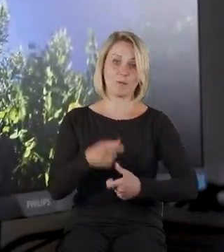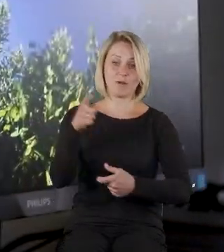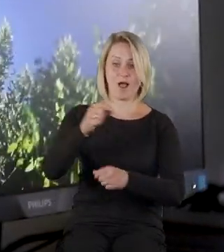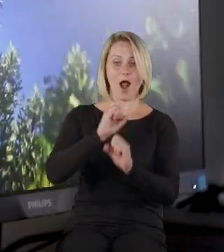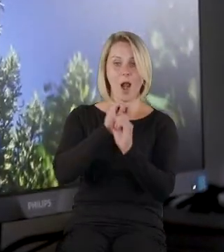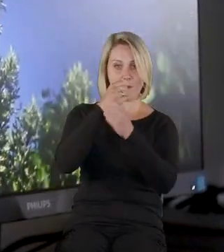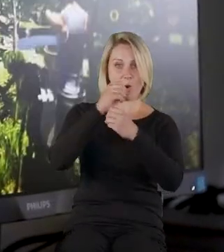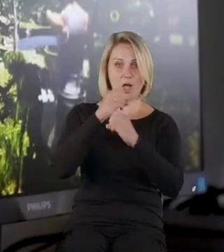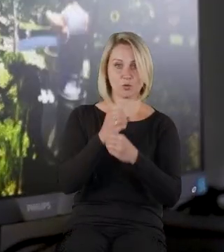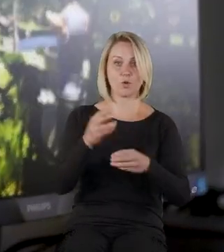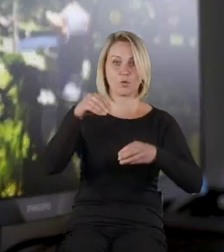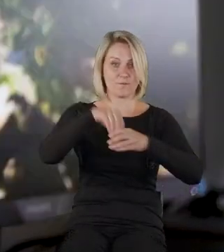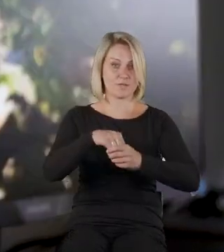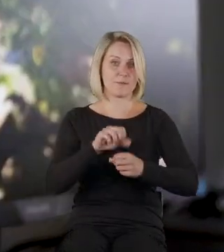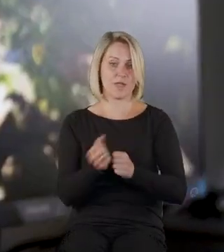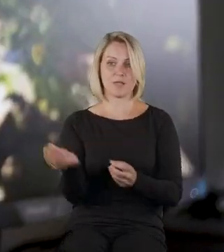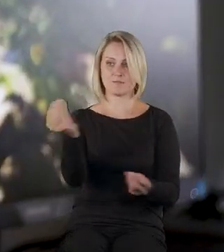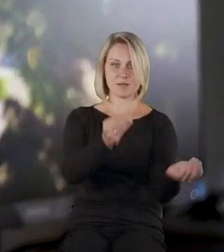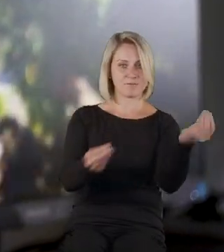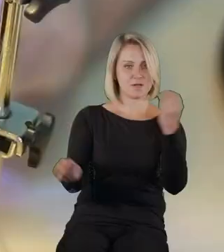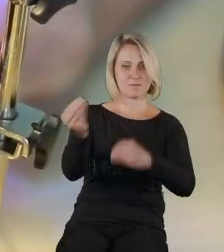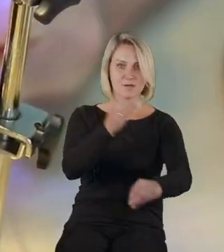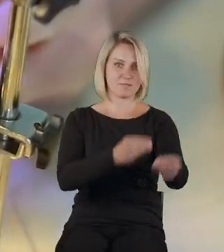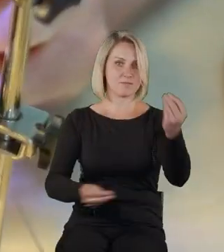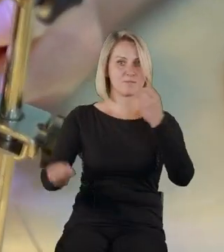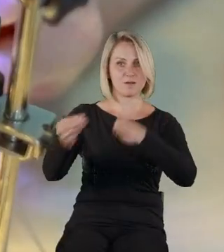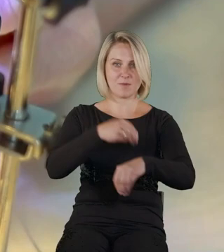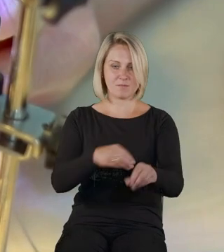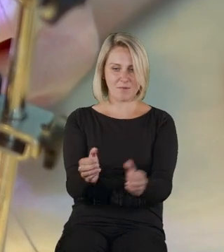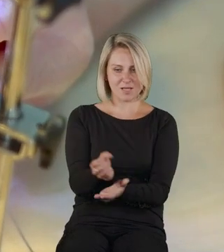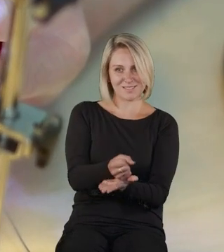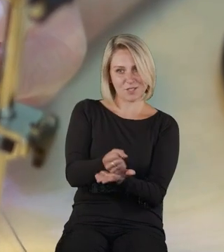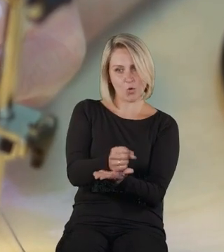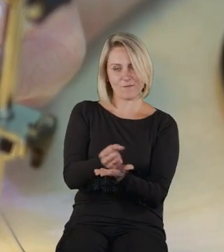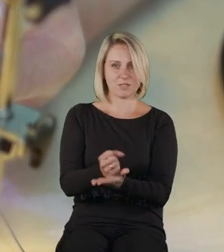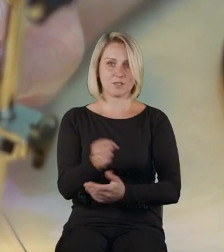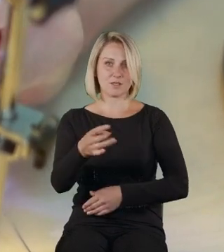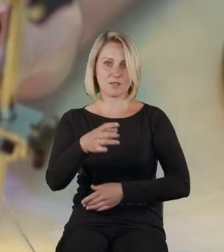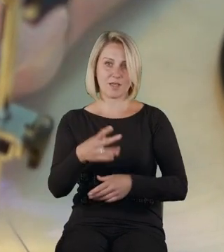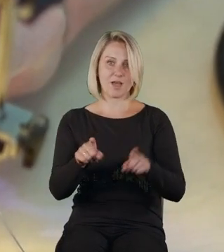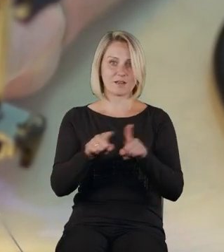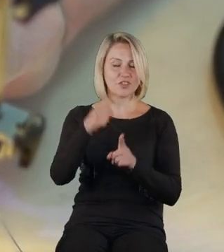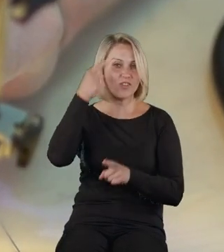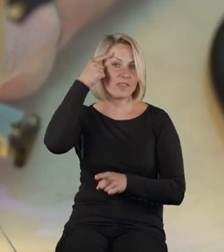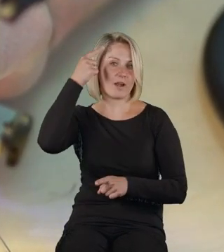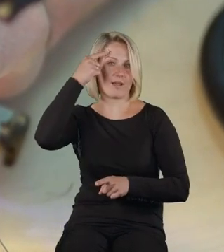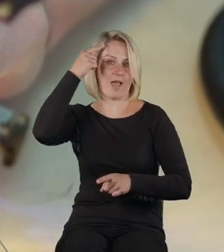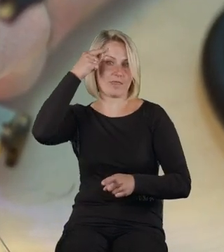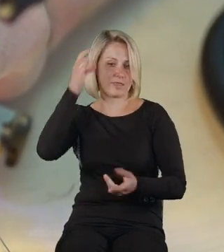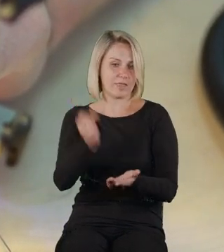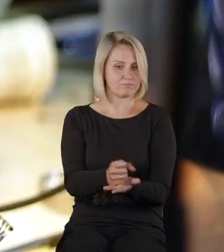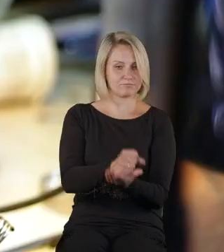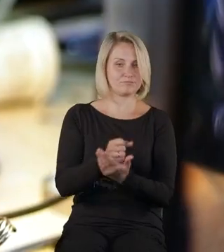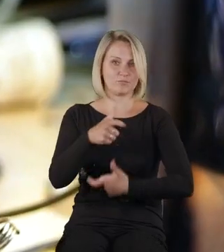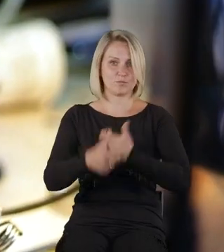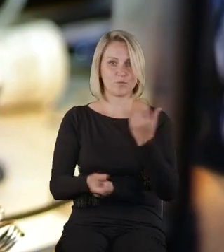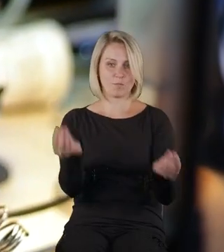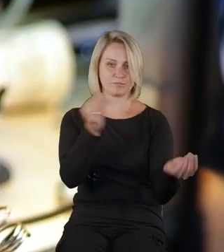laboratorium systemów wbudowanych tworzy się m.in. sterowniki do gier i inteligentne sensory oraz ich